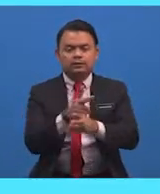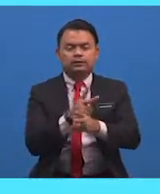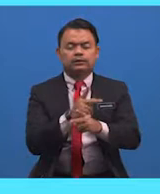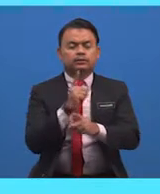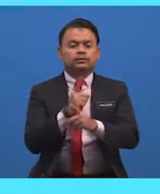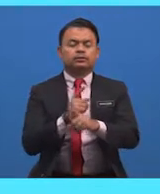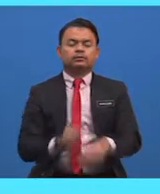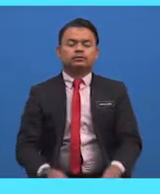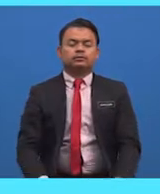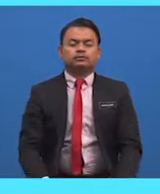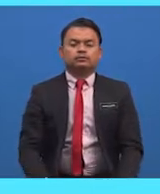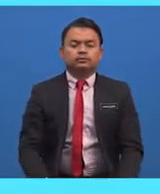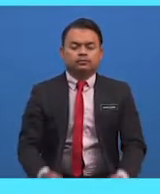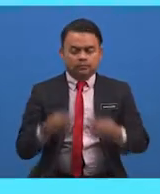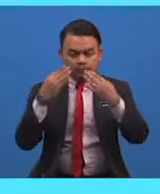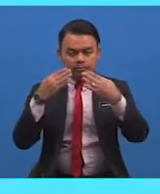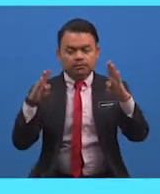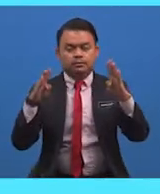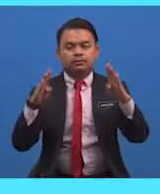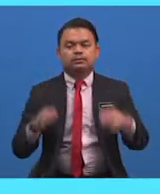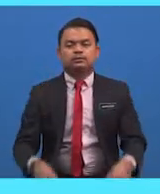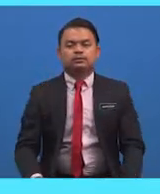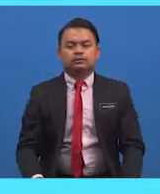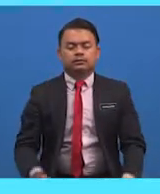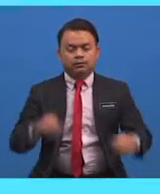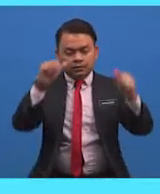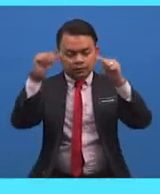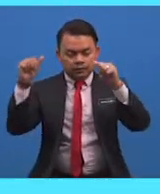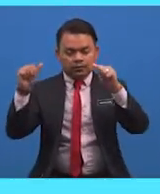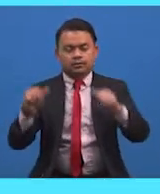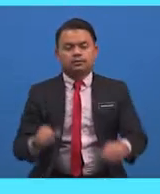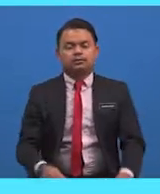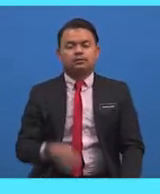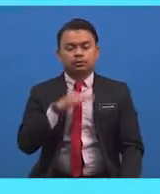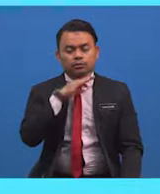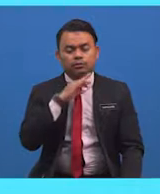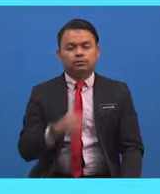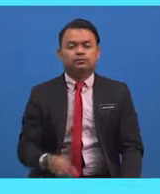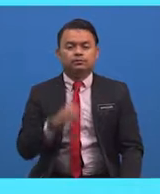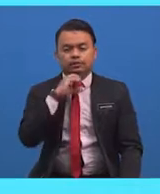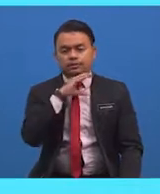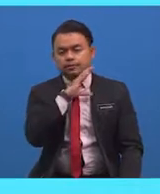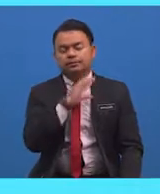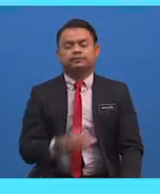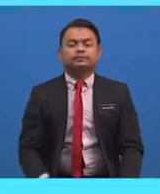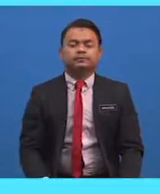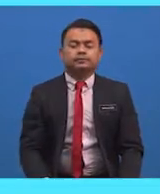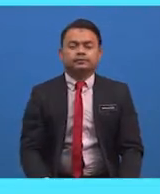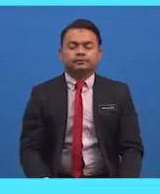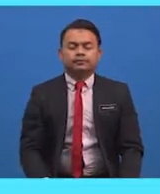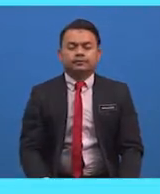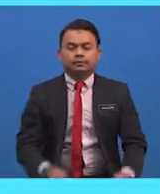pertanian membebaskan gas nitrus oksida ke atmosfera. Gas-gas tersebut